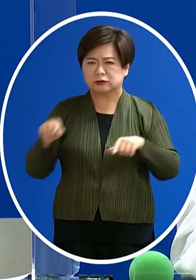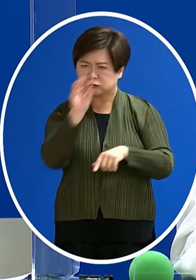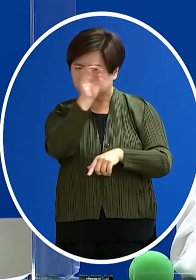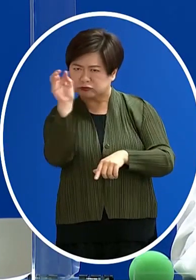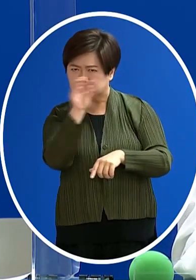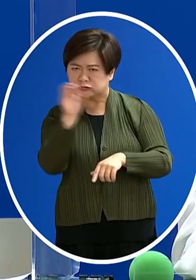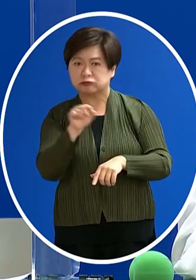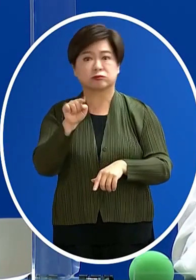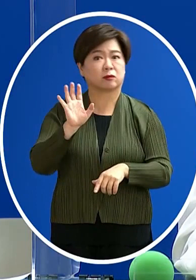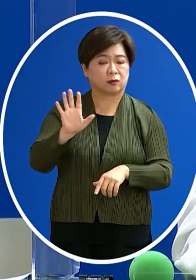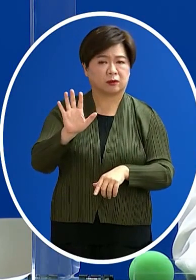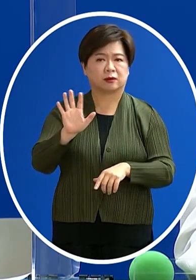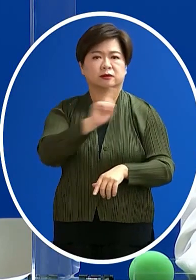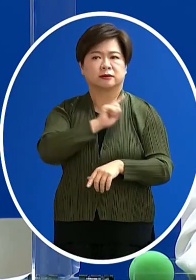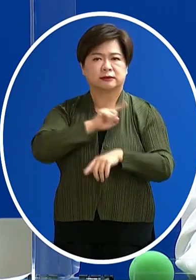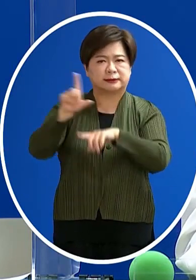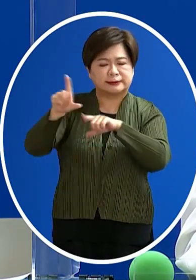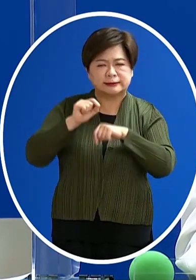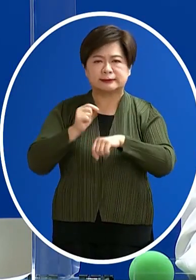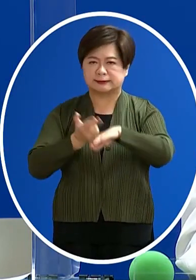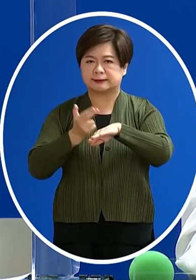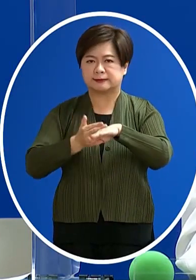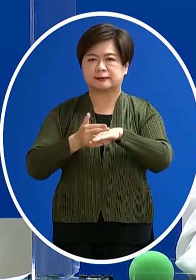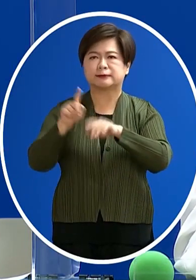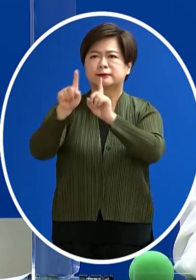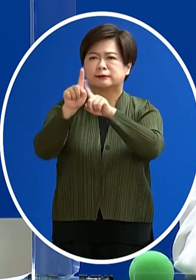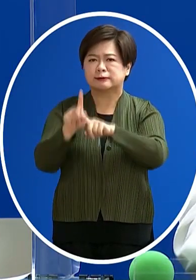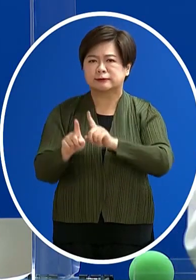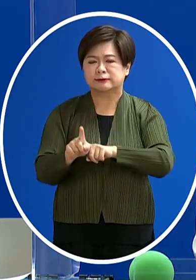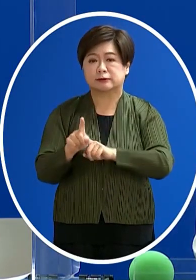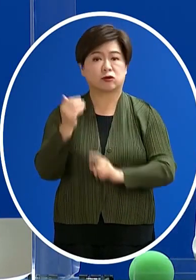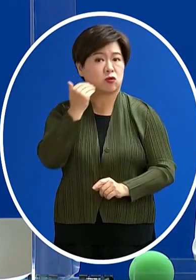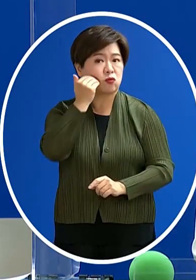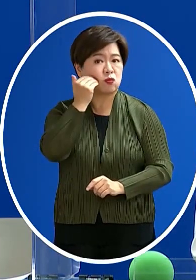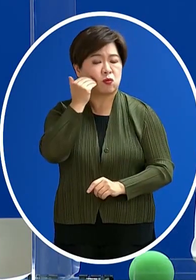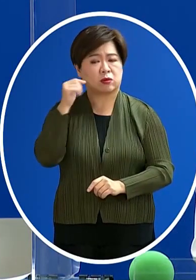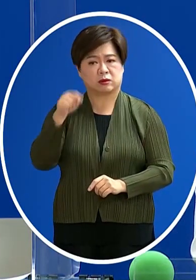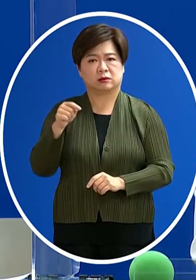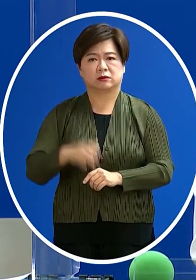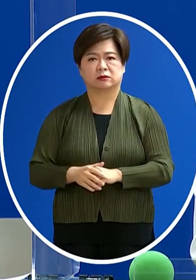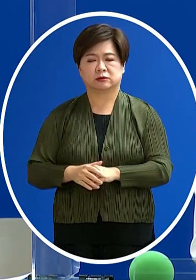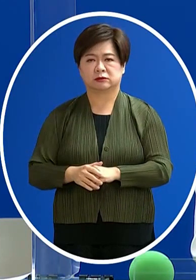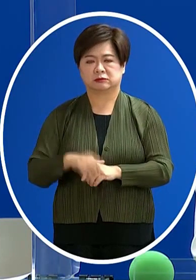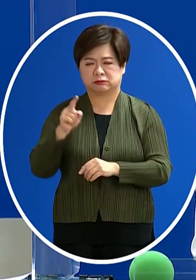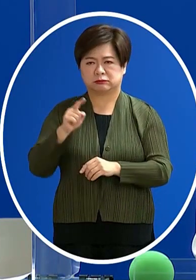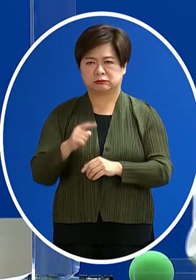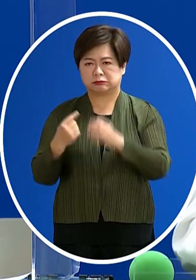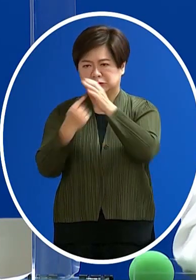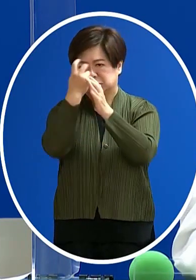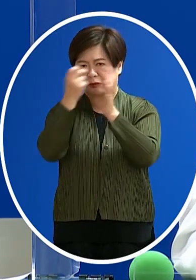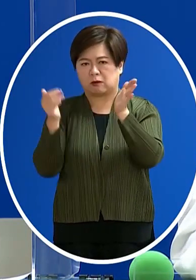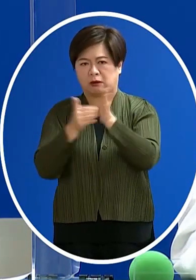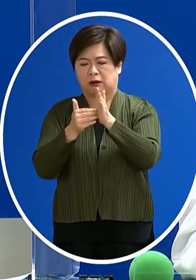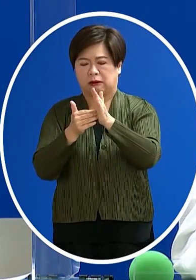明书来进行这个采检跟操作。那如果一旦这个采检操作之后判断为阳